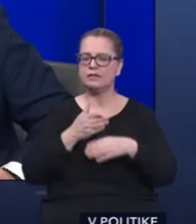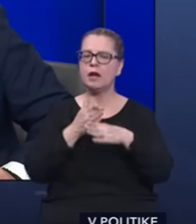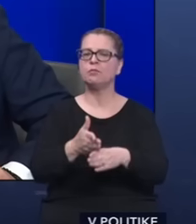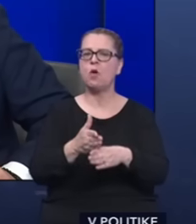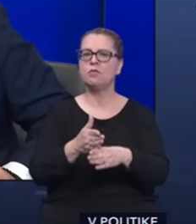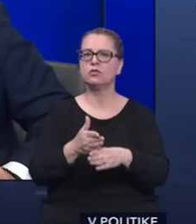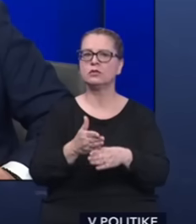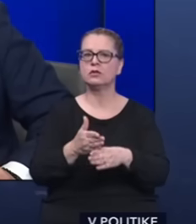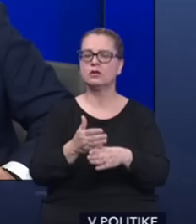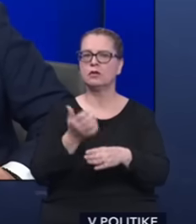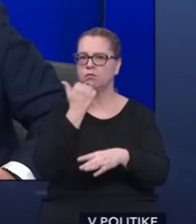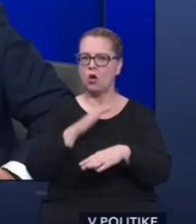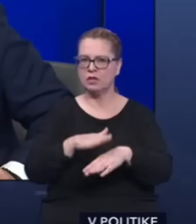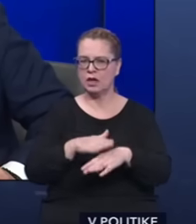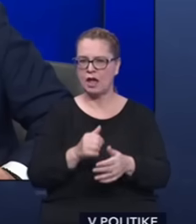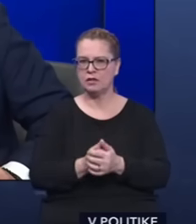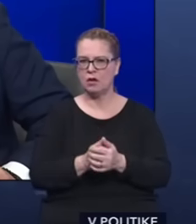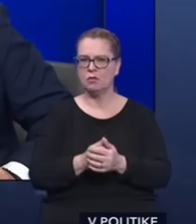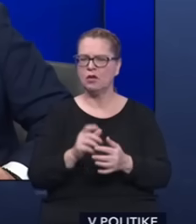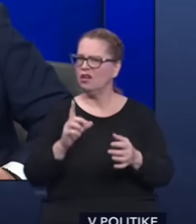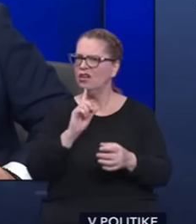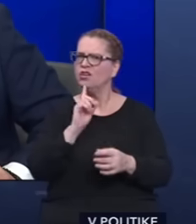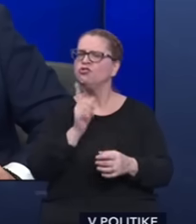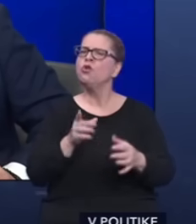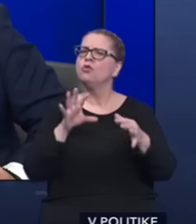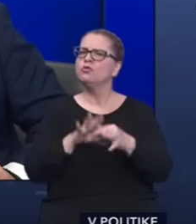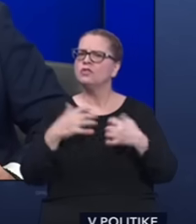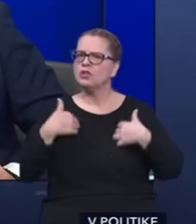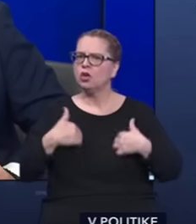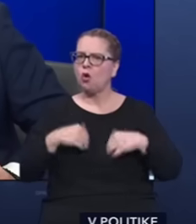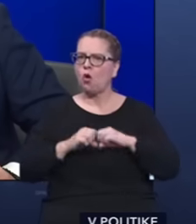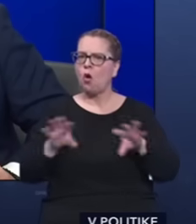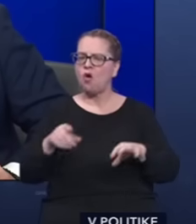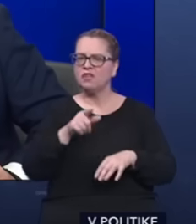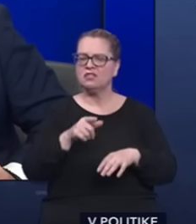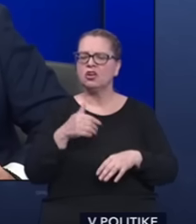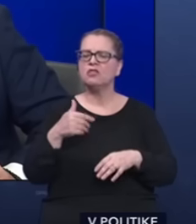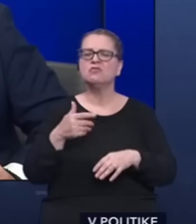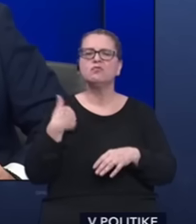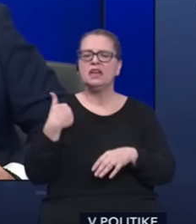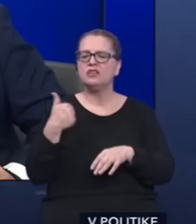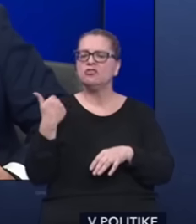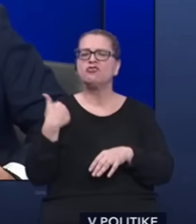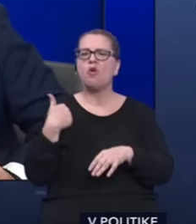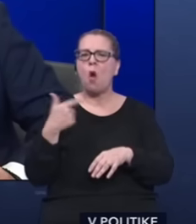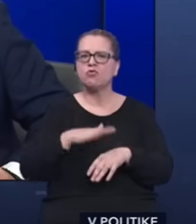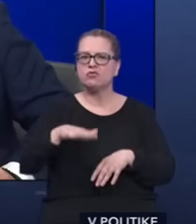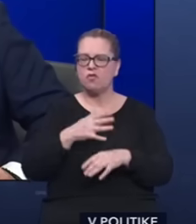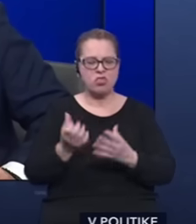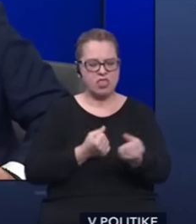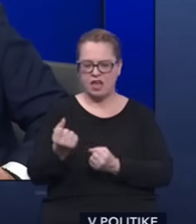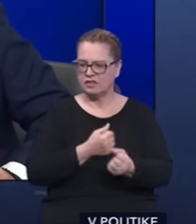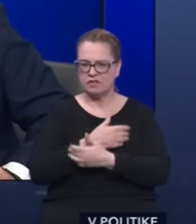minister školstva robili vo vzťahu covidu. Nezvládli ste ani jedno opatrenia. Tento národ sa ako jediný testoval. Teraz,